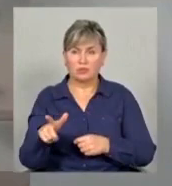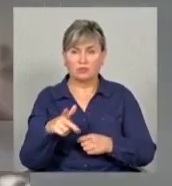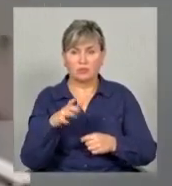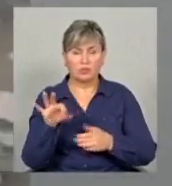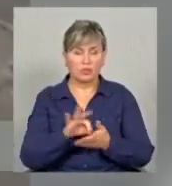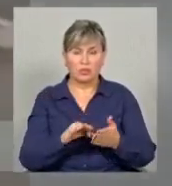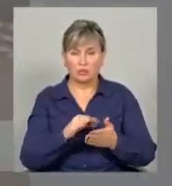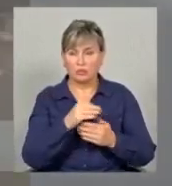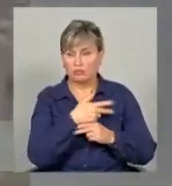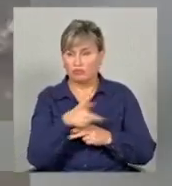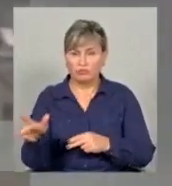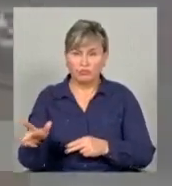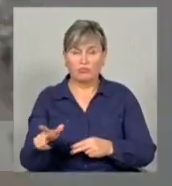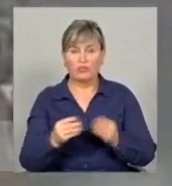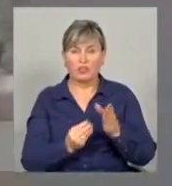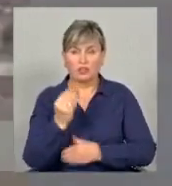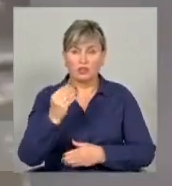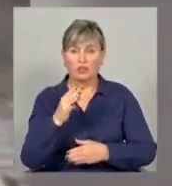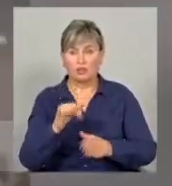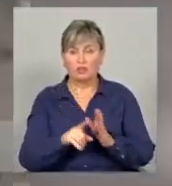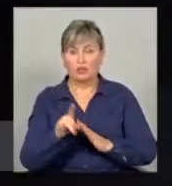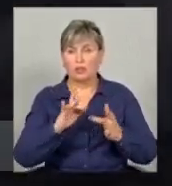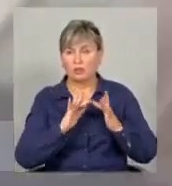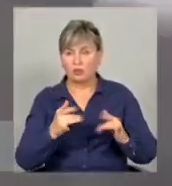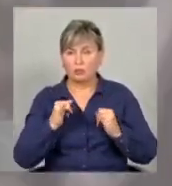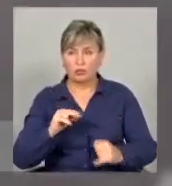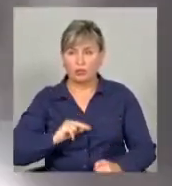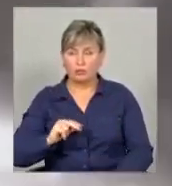облетели весь мир. Но чуть позже в стране начались перебои с интернетом.